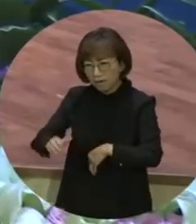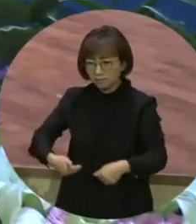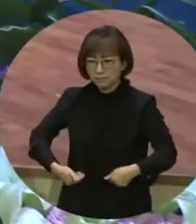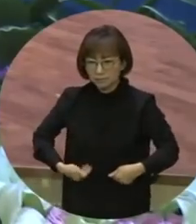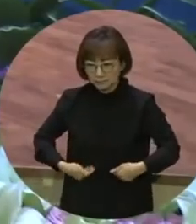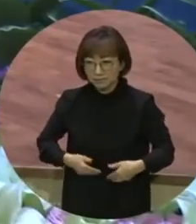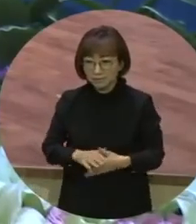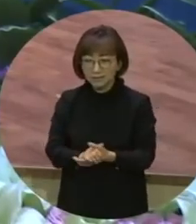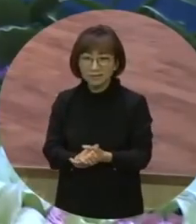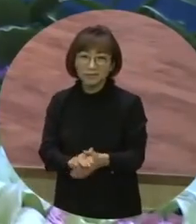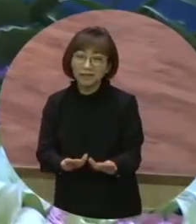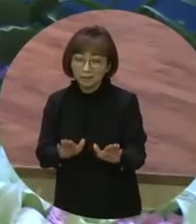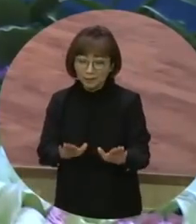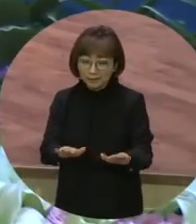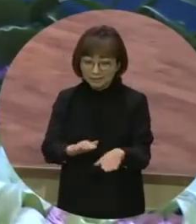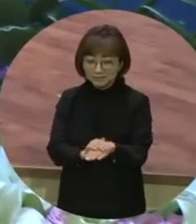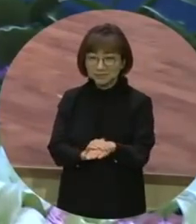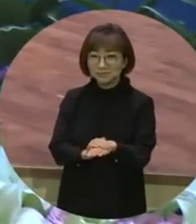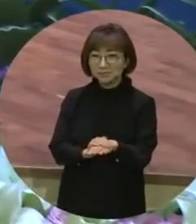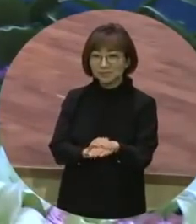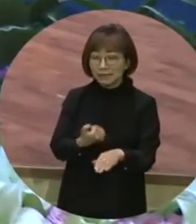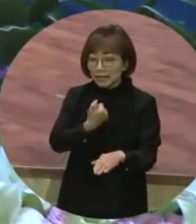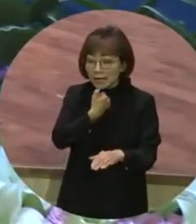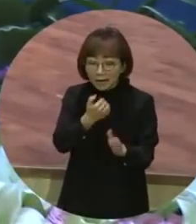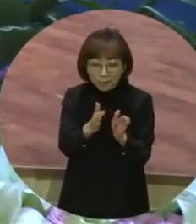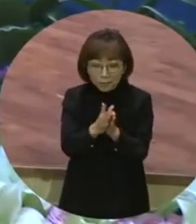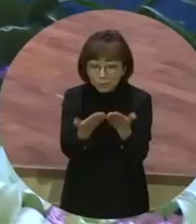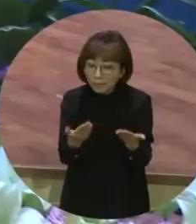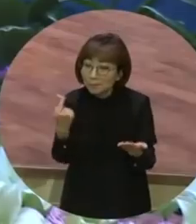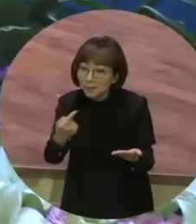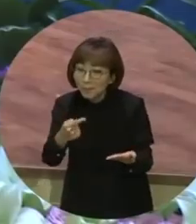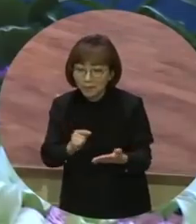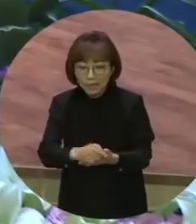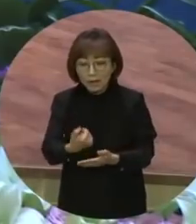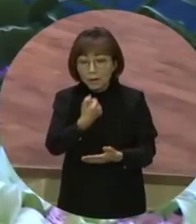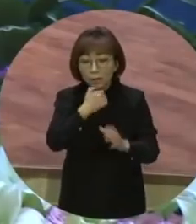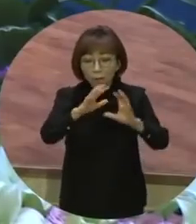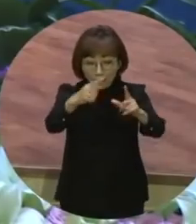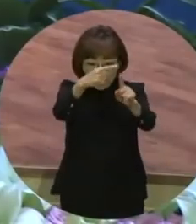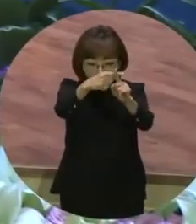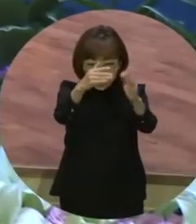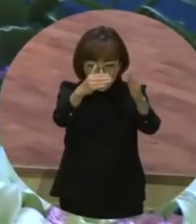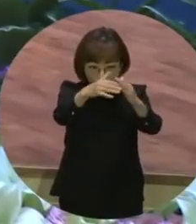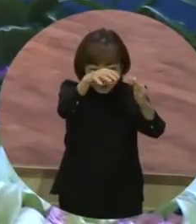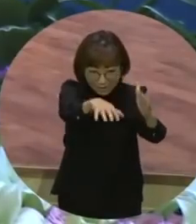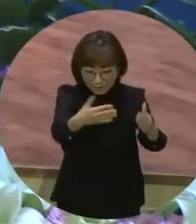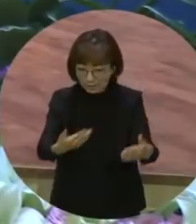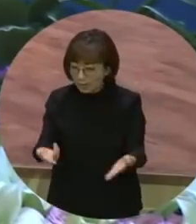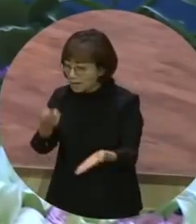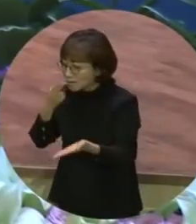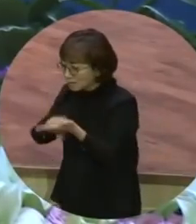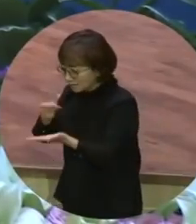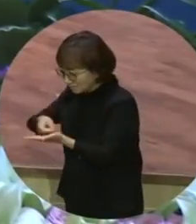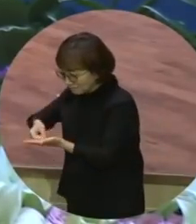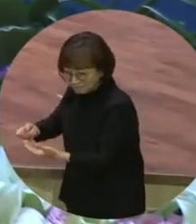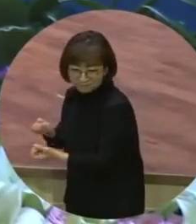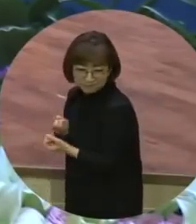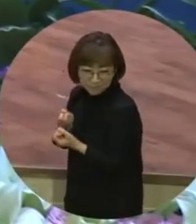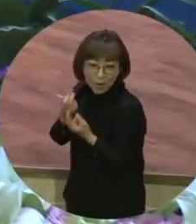이 로마서는 로마 교회에 보낸 서신인데, 당시 로마는 전